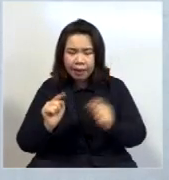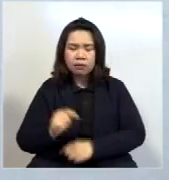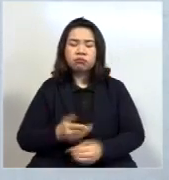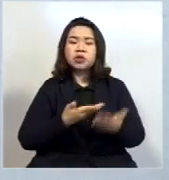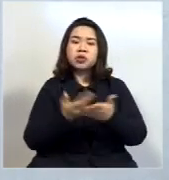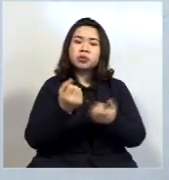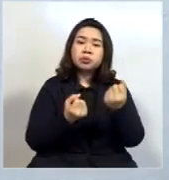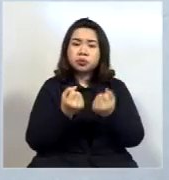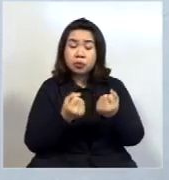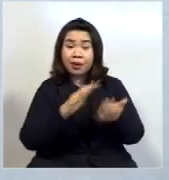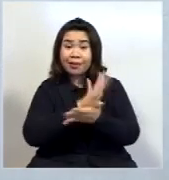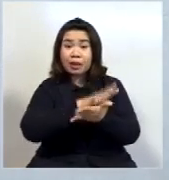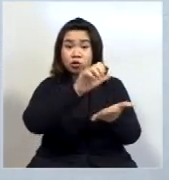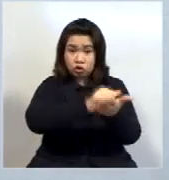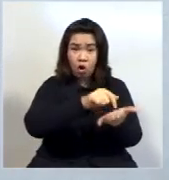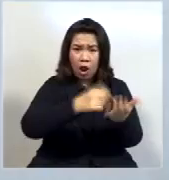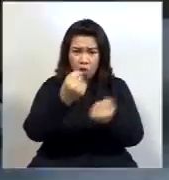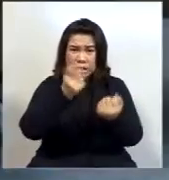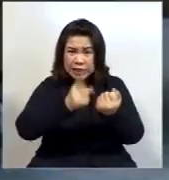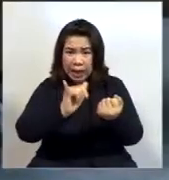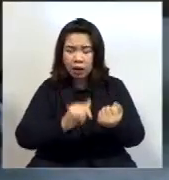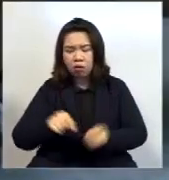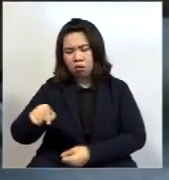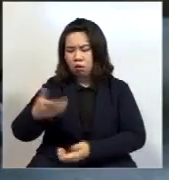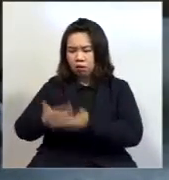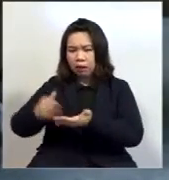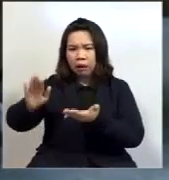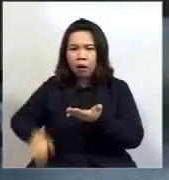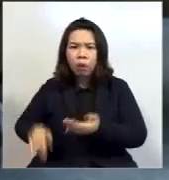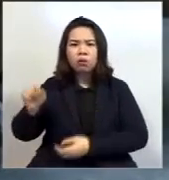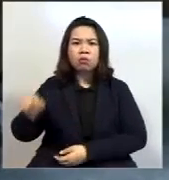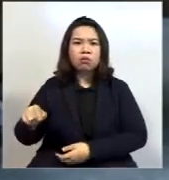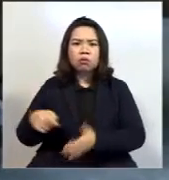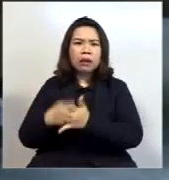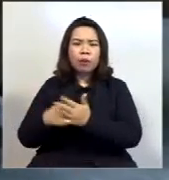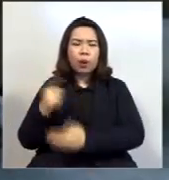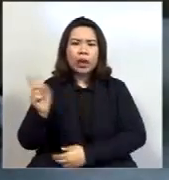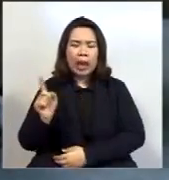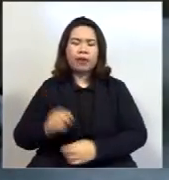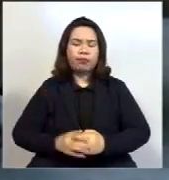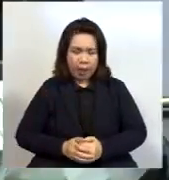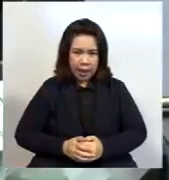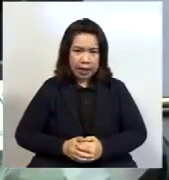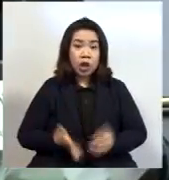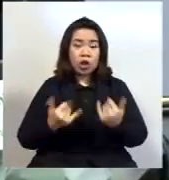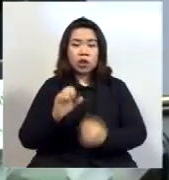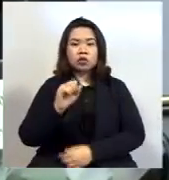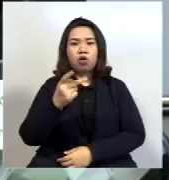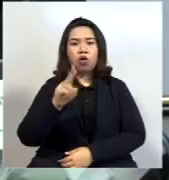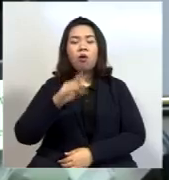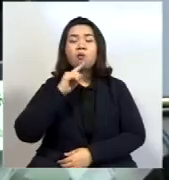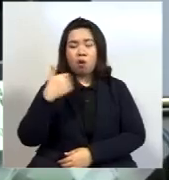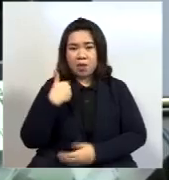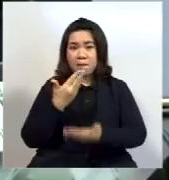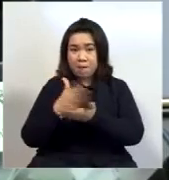พอซื้อไปแล้วซื้อใบจองต่างๆไปแล้วแล้วมาลดราคาแบบนี้ก็เลยมาแจ้งกับสคบท่านบอกว่าแบ่งความเสียหายหรือว่าข้อร้